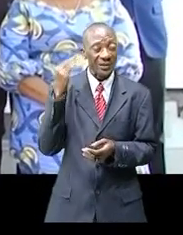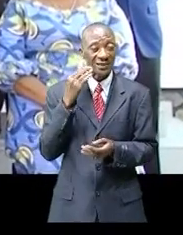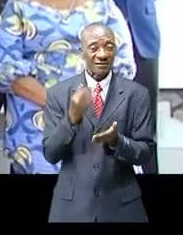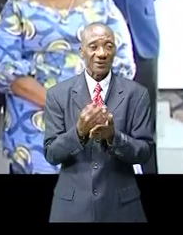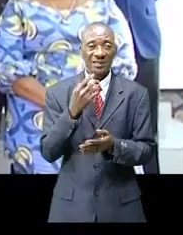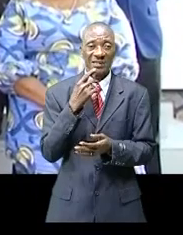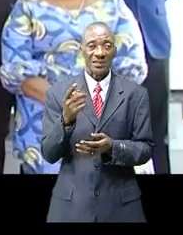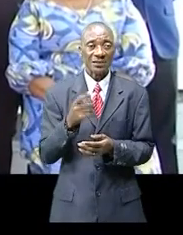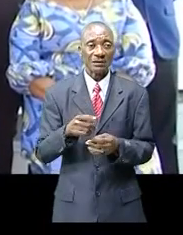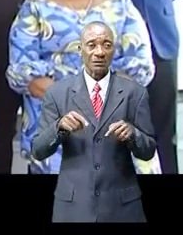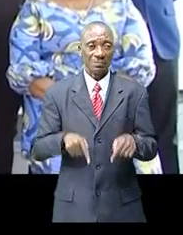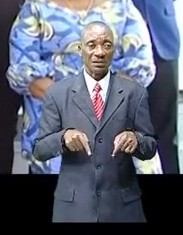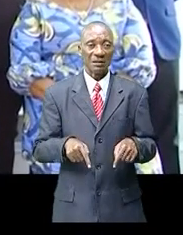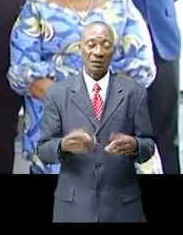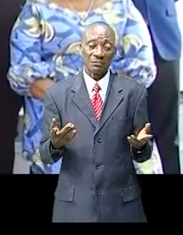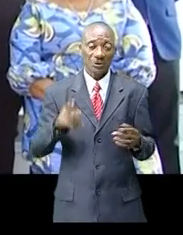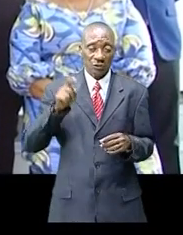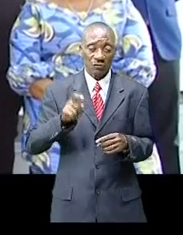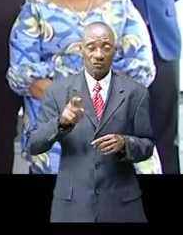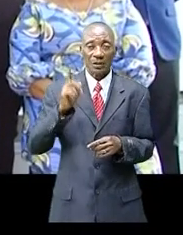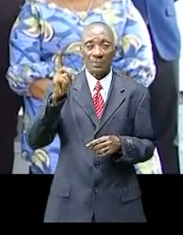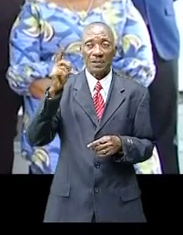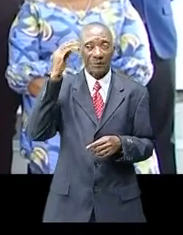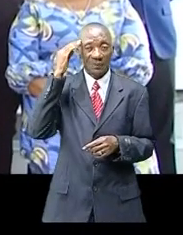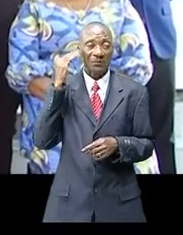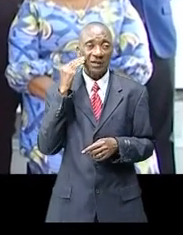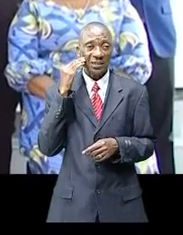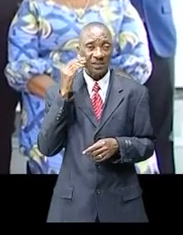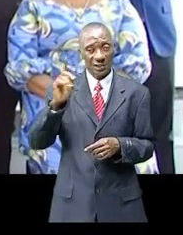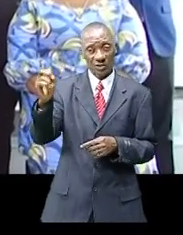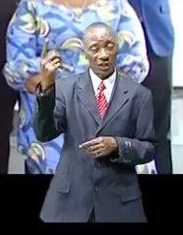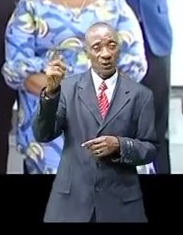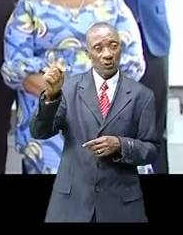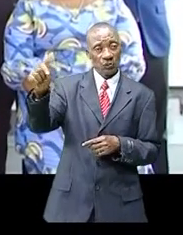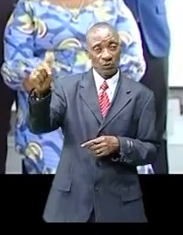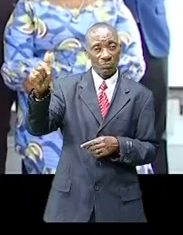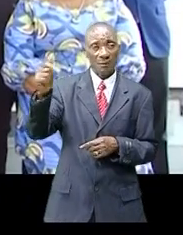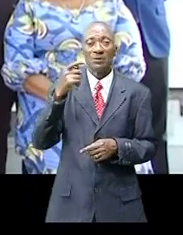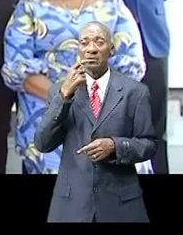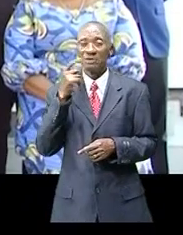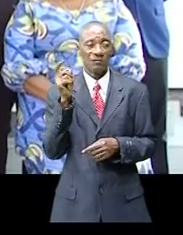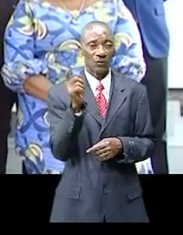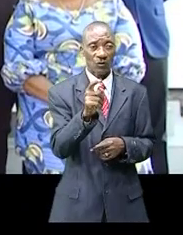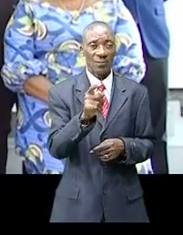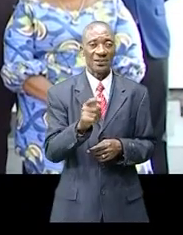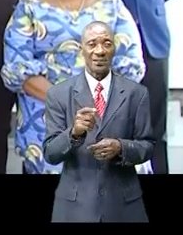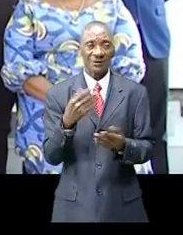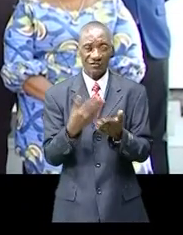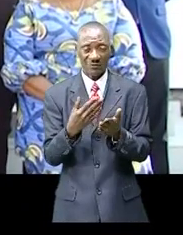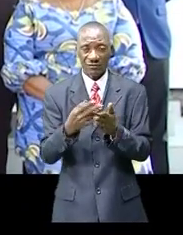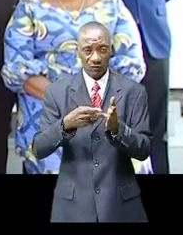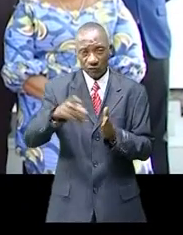à l'heure actuelle, il faudrait que le Premier ministre seul et lui seul ne peut instruire en procédure d'urgence vos